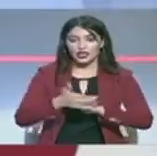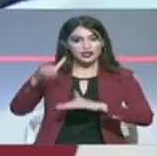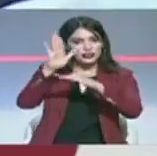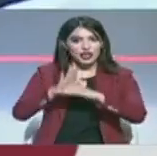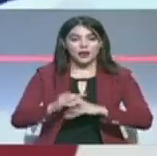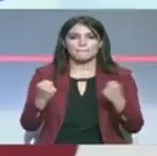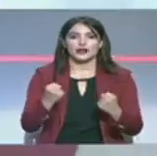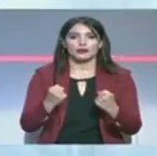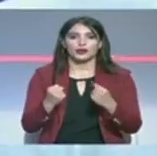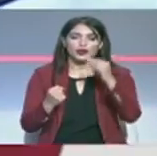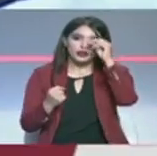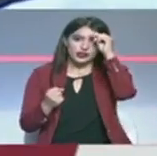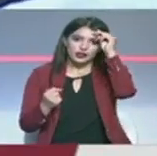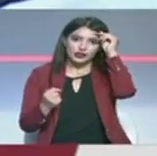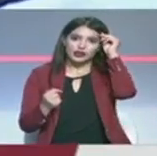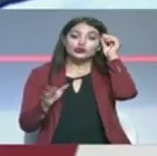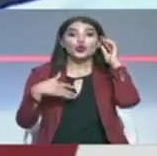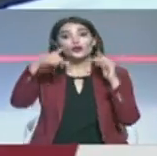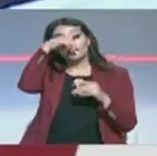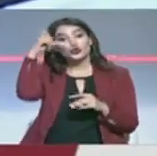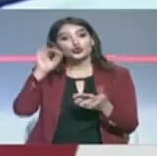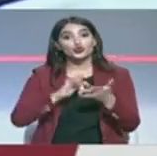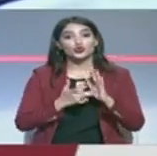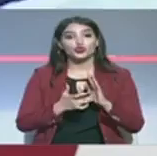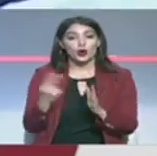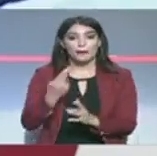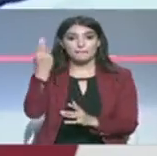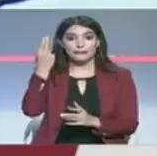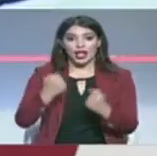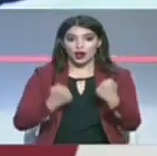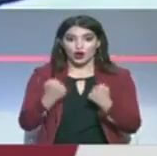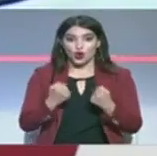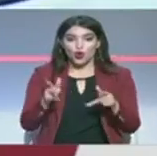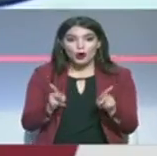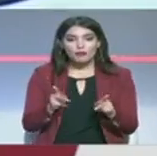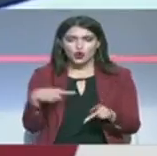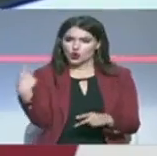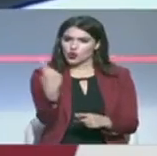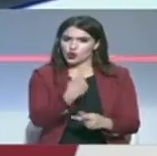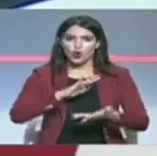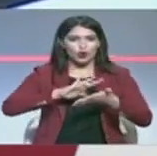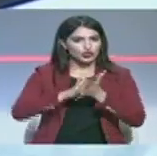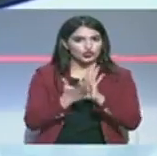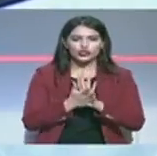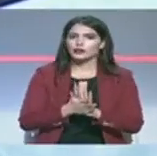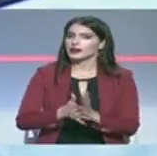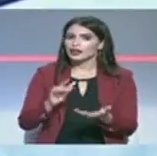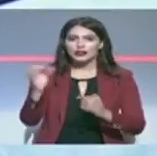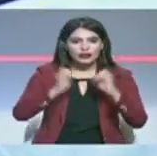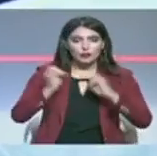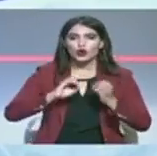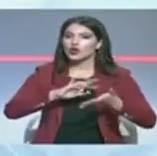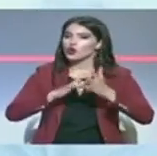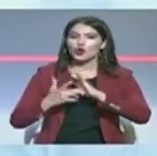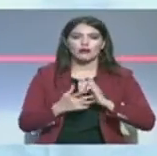المرورية. لأن هذه الصيفة المرصد الوطني للمرور مع كافة الجمعيات